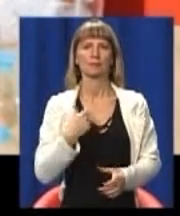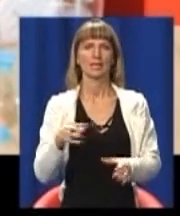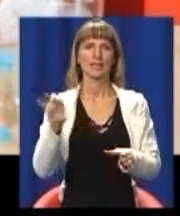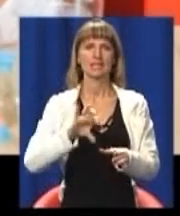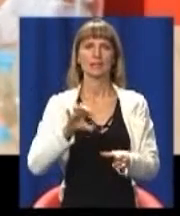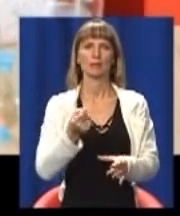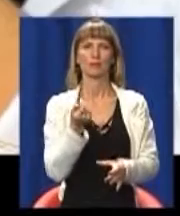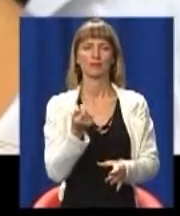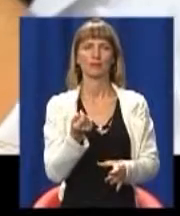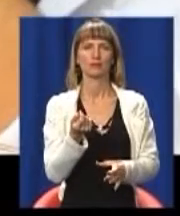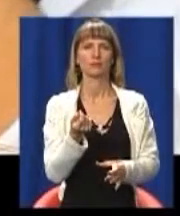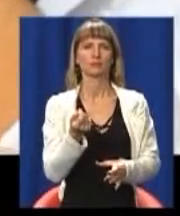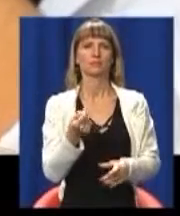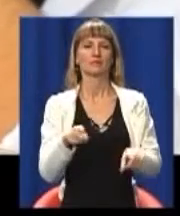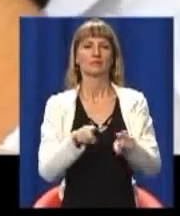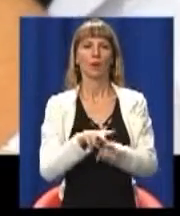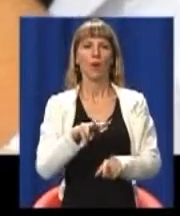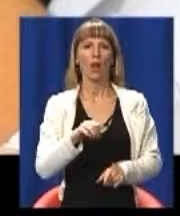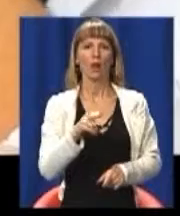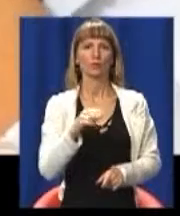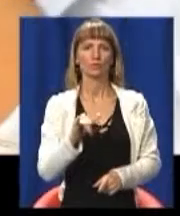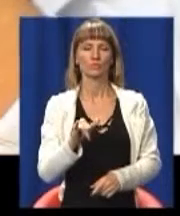трошки сухого льоду.